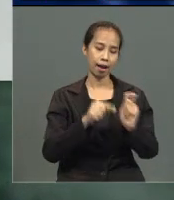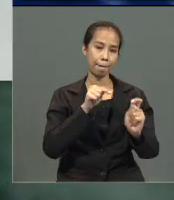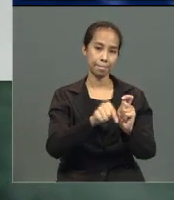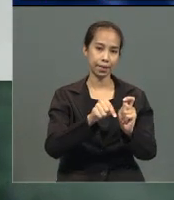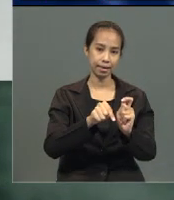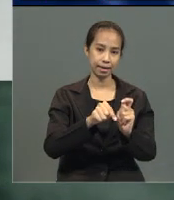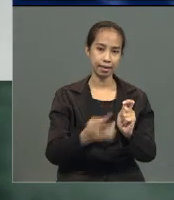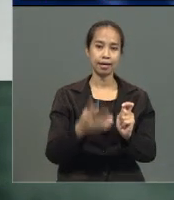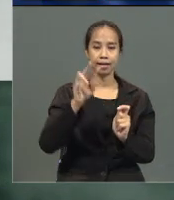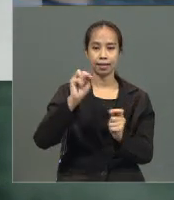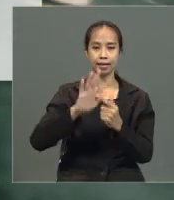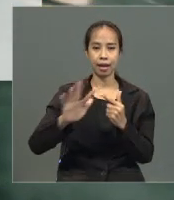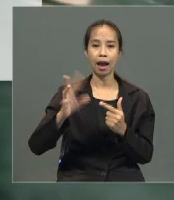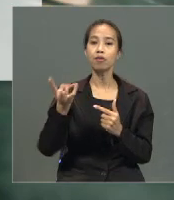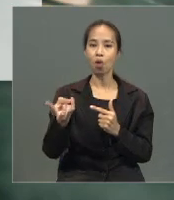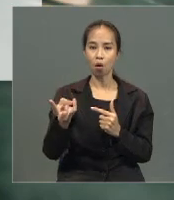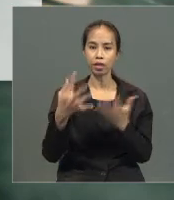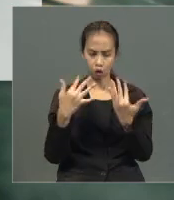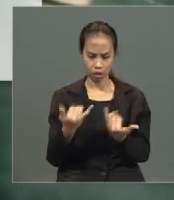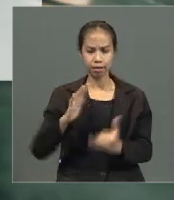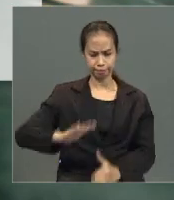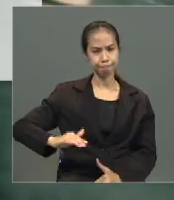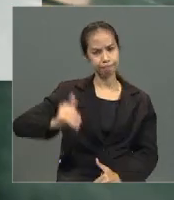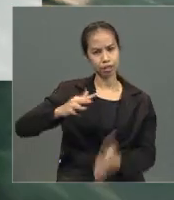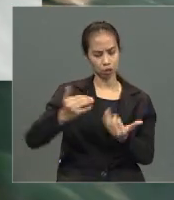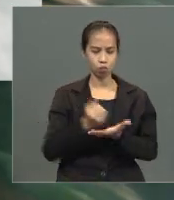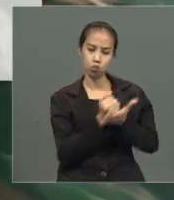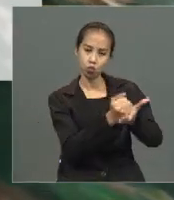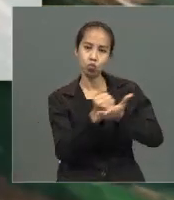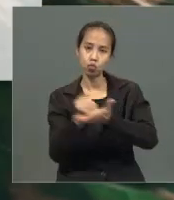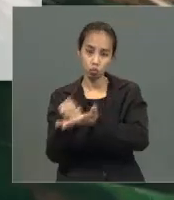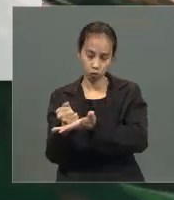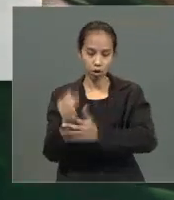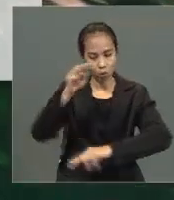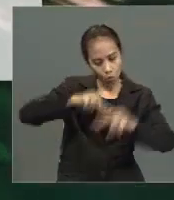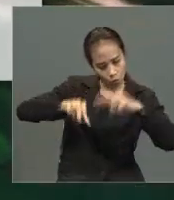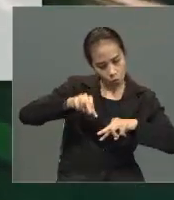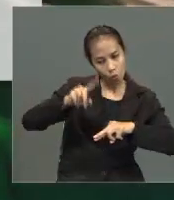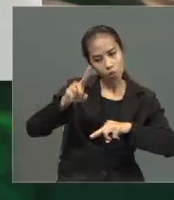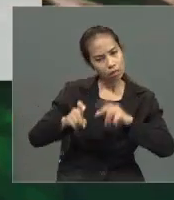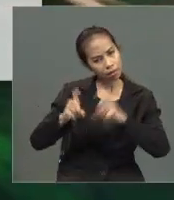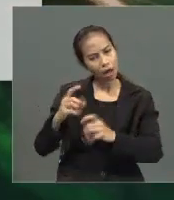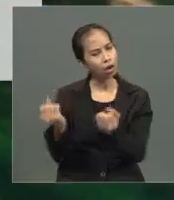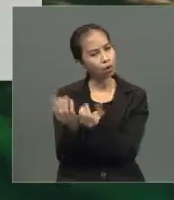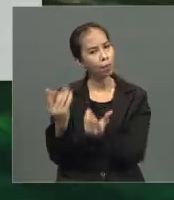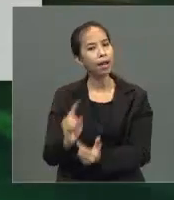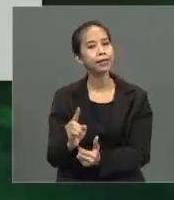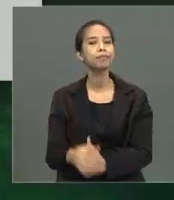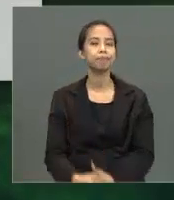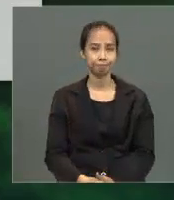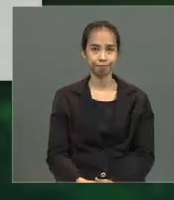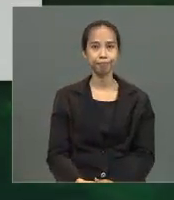สถานการณ์น้ำก็คลี่คลายแล้วเจ้าหน้าที่เข้าไปให้การช่วยเหลือเบื้องต้นและอยู่ระหว่างสำรวจความเสียหายค่ะ